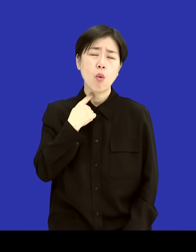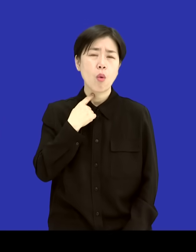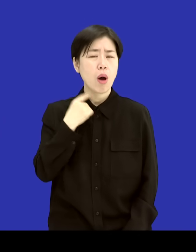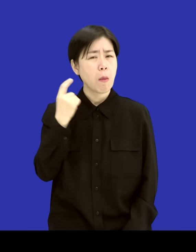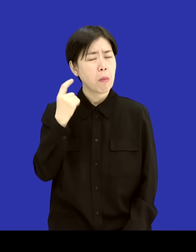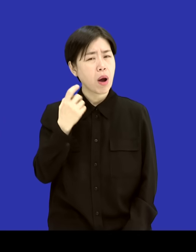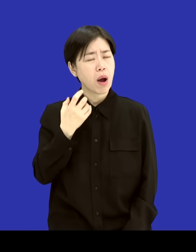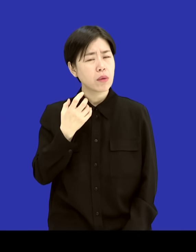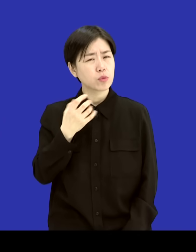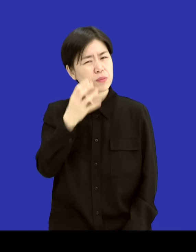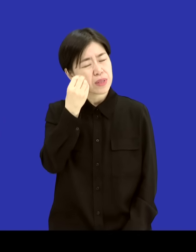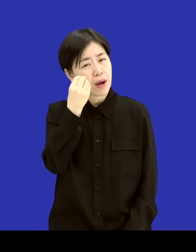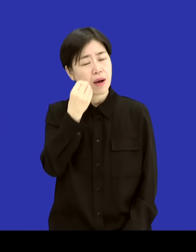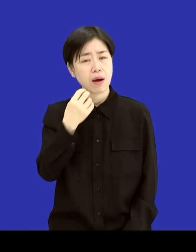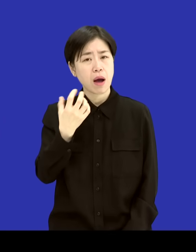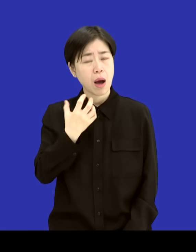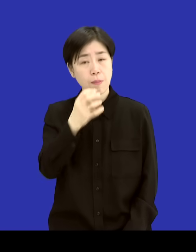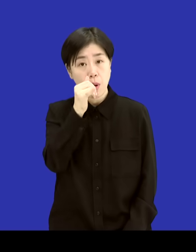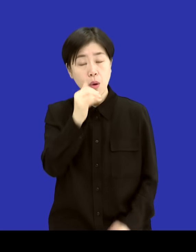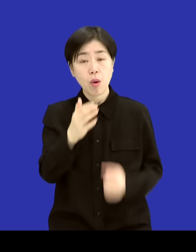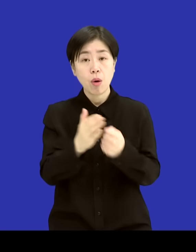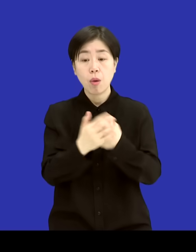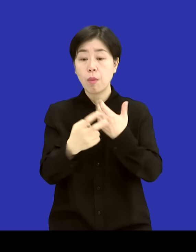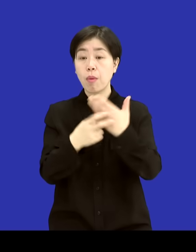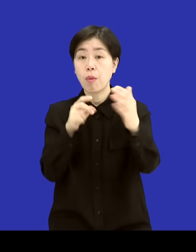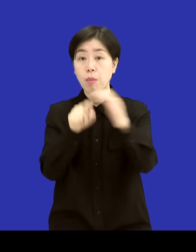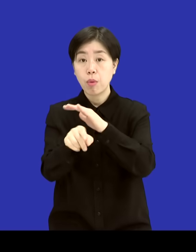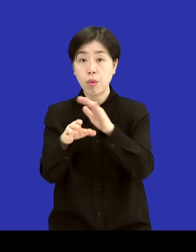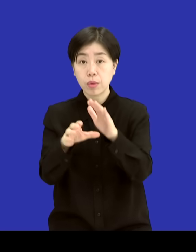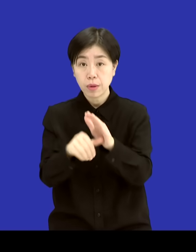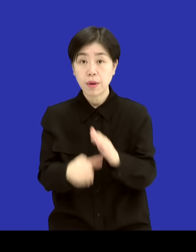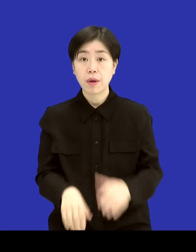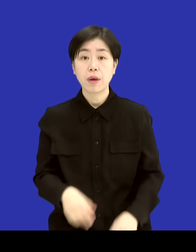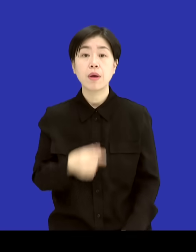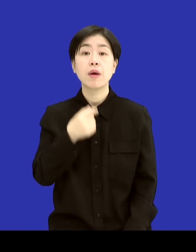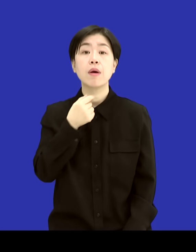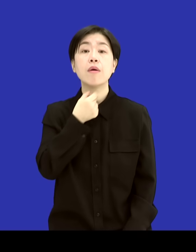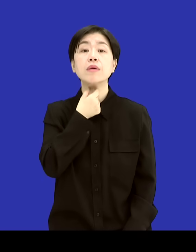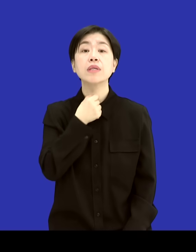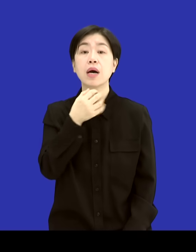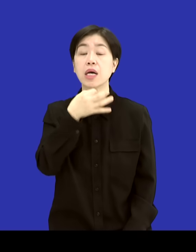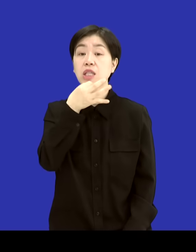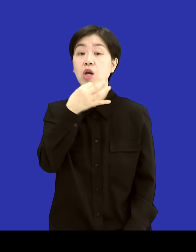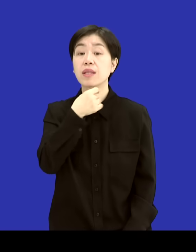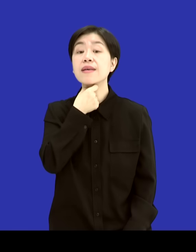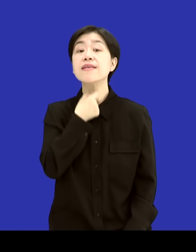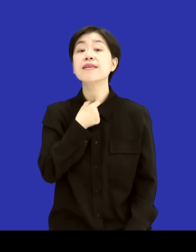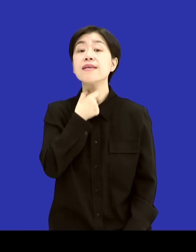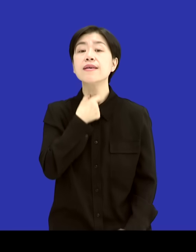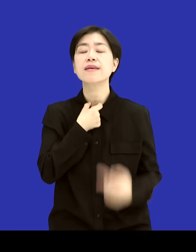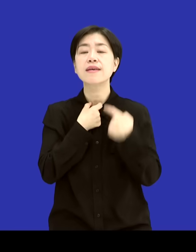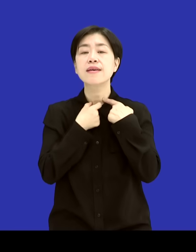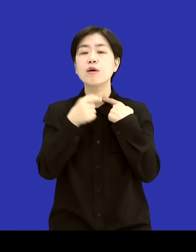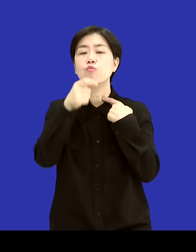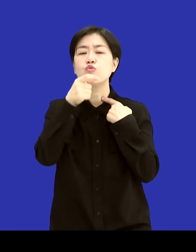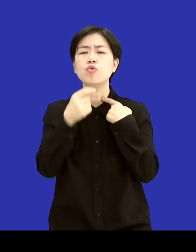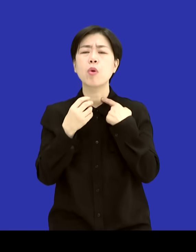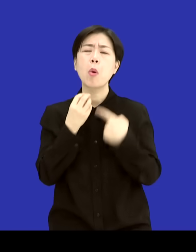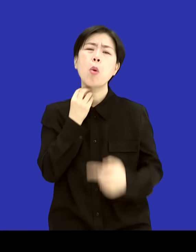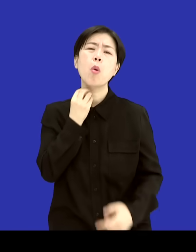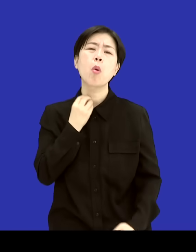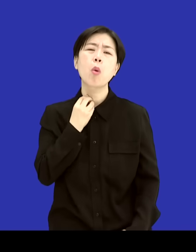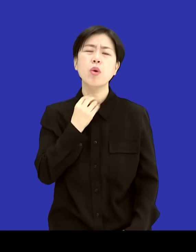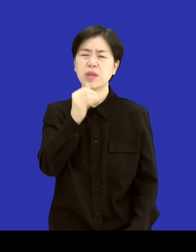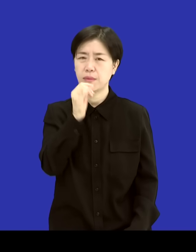예. 그런 소리 느낌이 들어가지고 병원에 갔더니 물에 이제 물혹이 이제 폴립이 생겼다고. 폴립이라고 예, 그래서